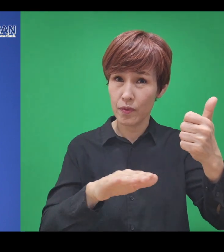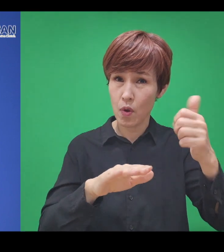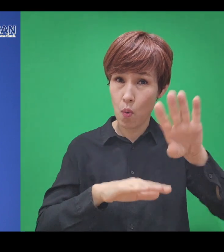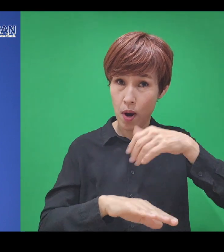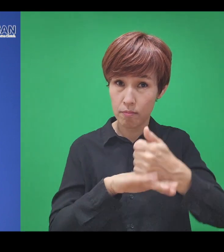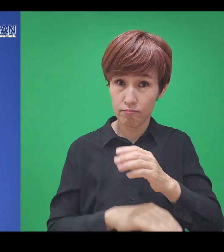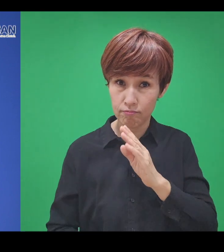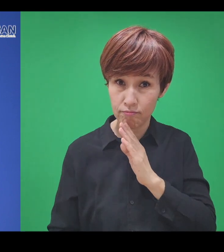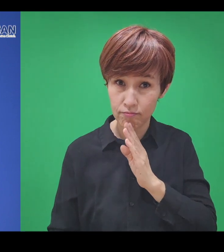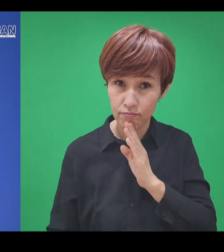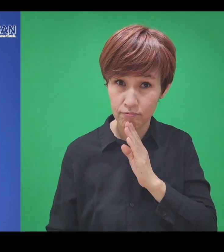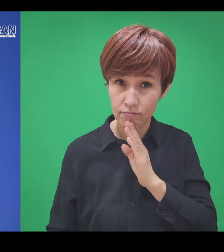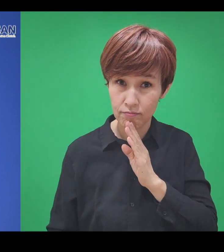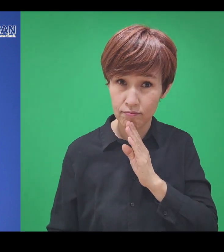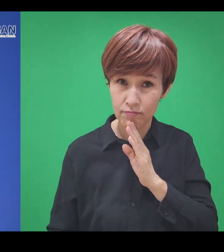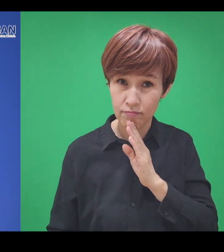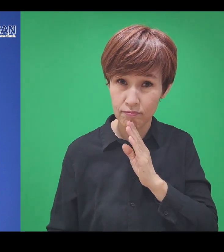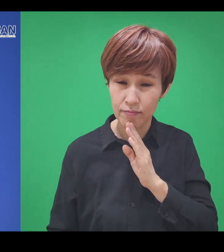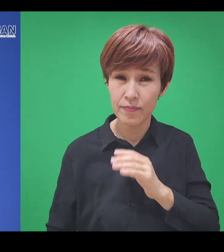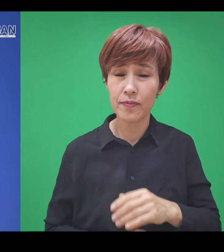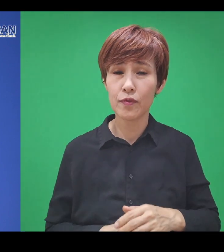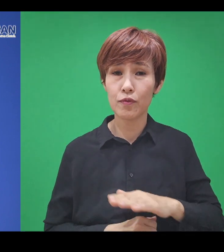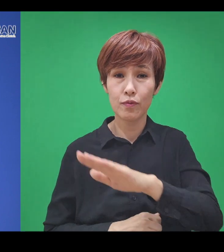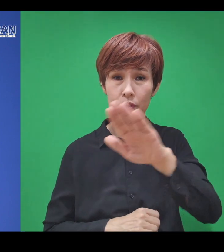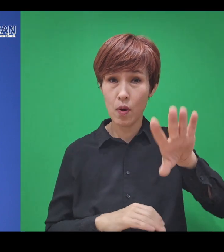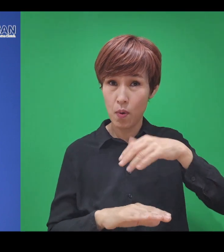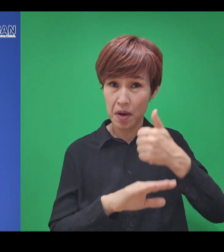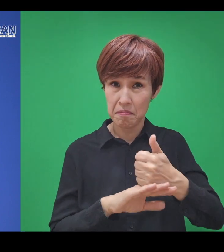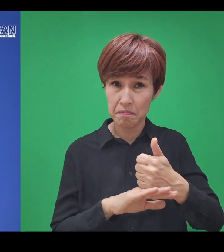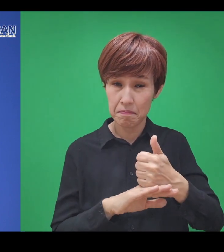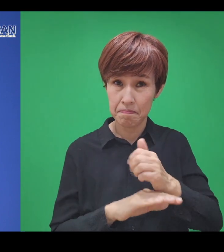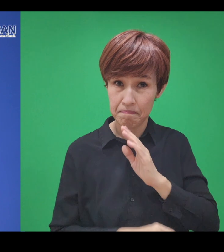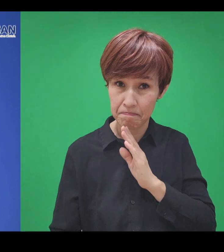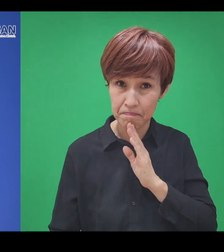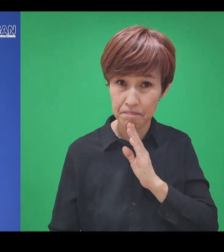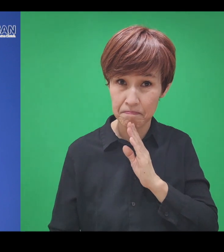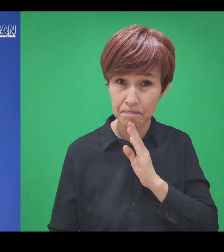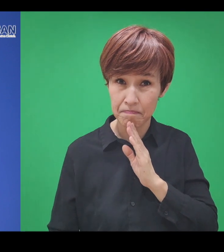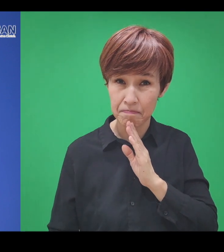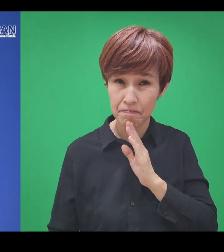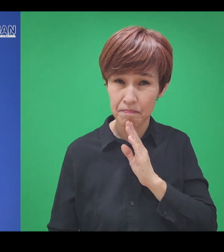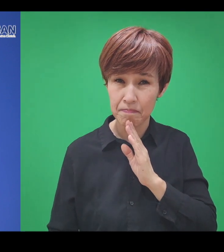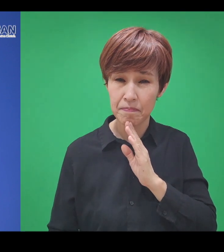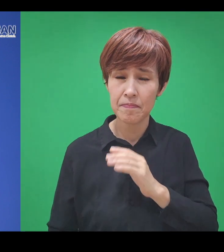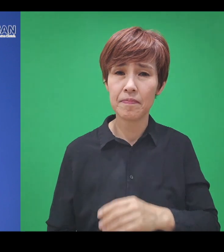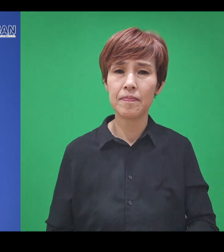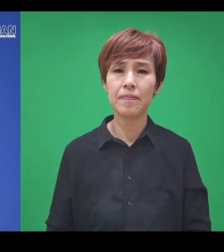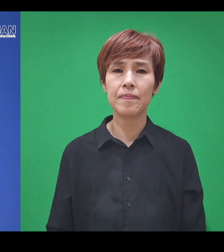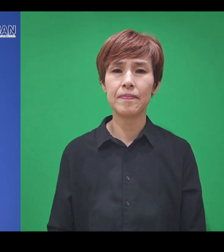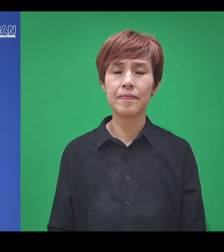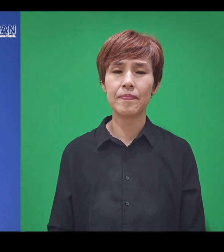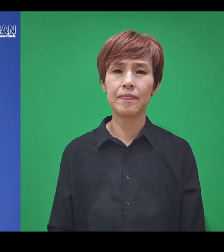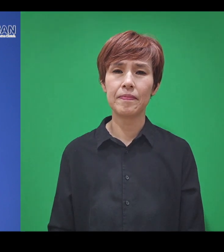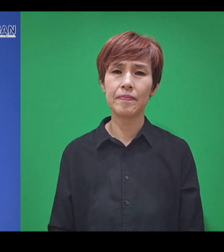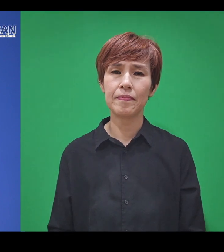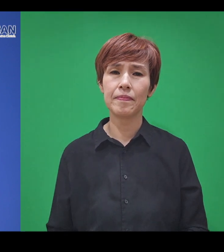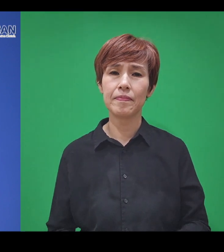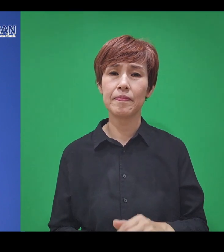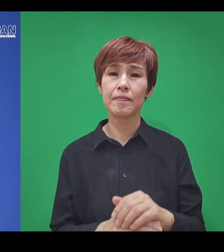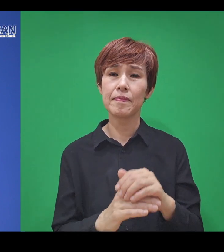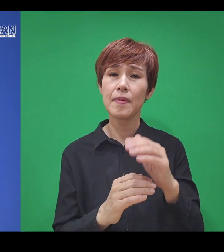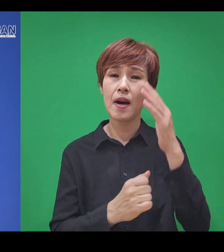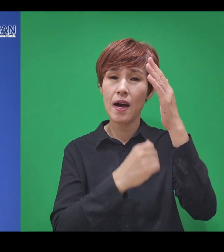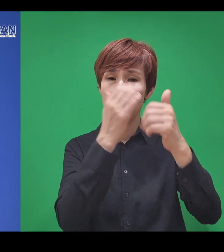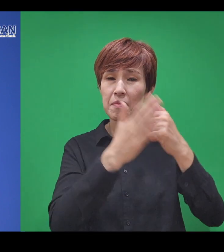맞습니까? 그분이 우리의 왕 맞습니까? 그 어떤 때에라도 그분의 명령을